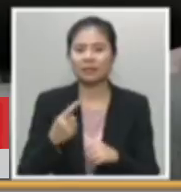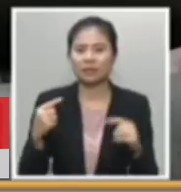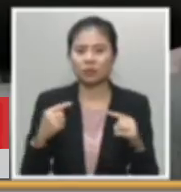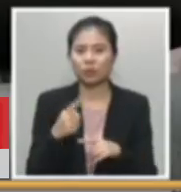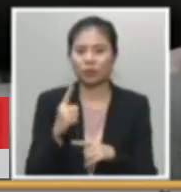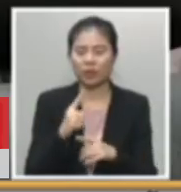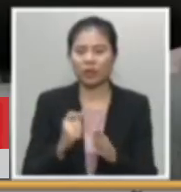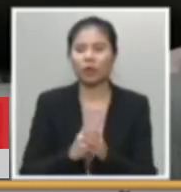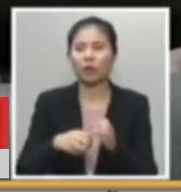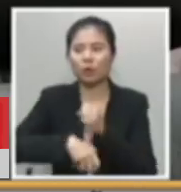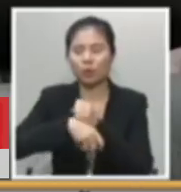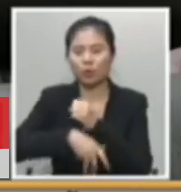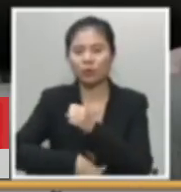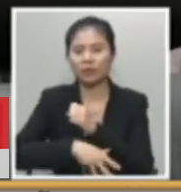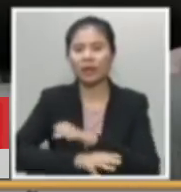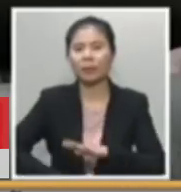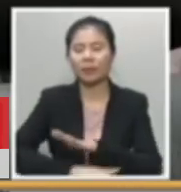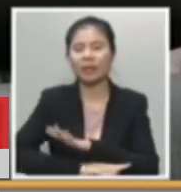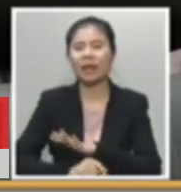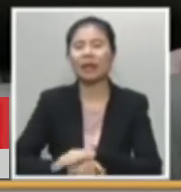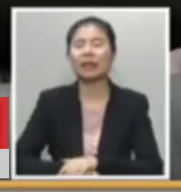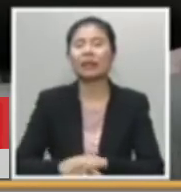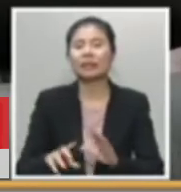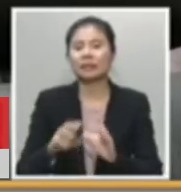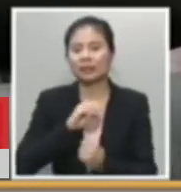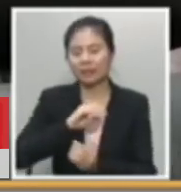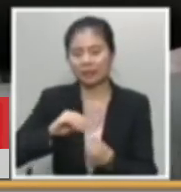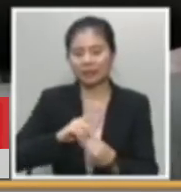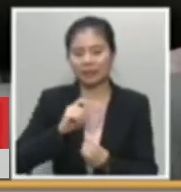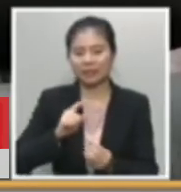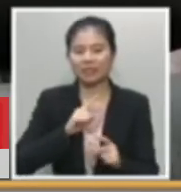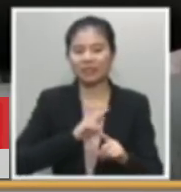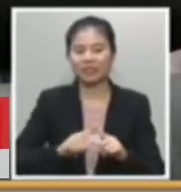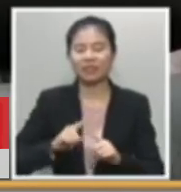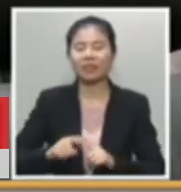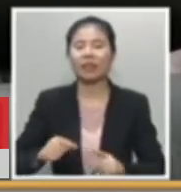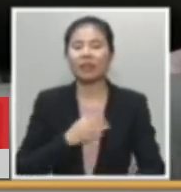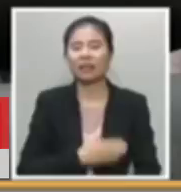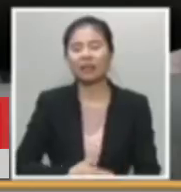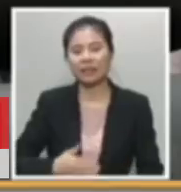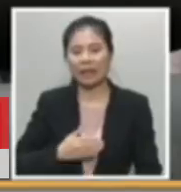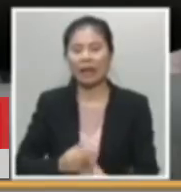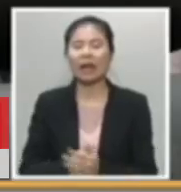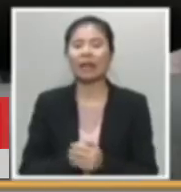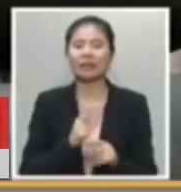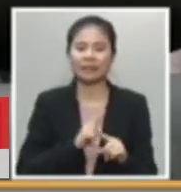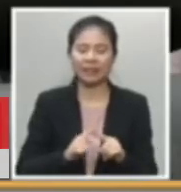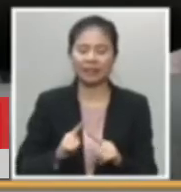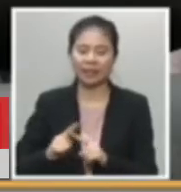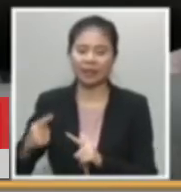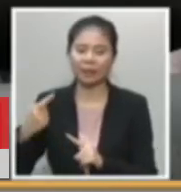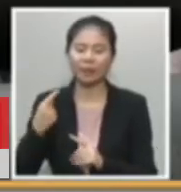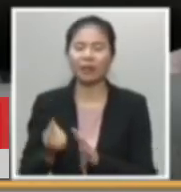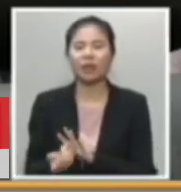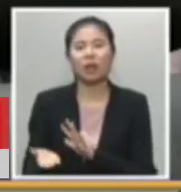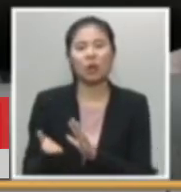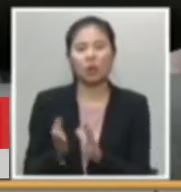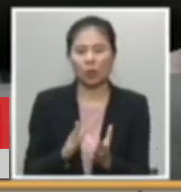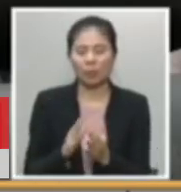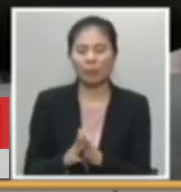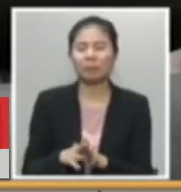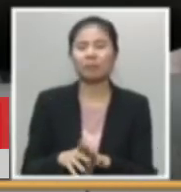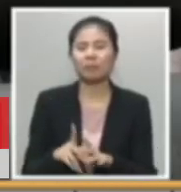ที่เป็นโครงสร้างภายในเศรษฐกิจฐานรากเนี่ยเซลล์ทุกเซลล์อนุทุกอนุของร่างกายเนี่ยมันล้มเหลวผุพังไปหมด